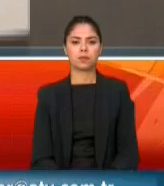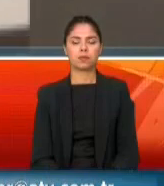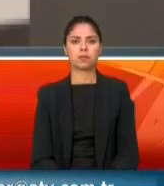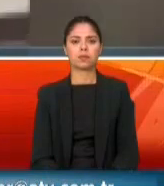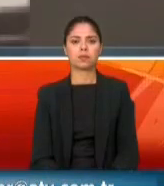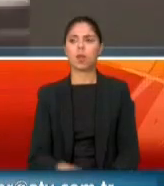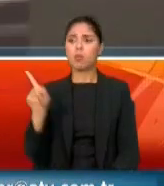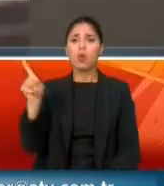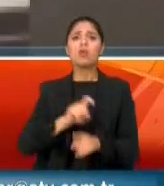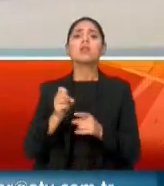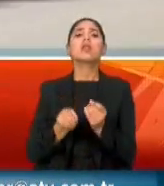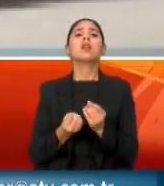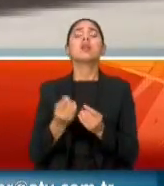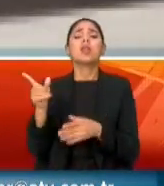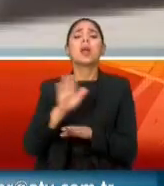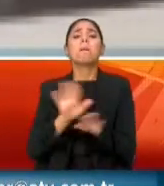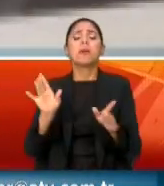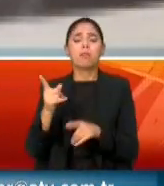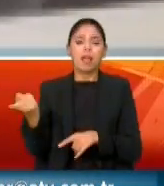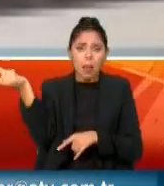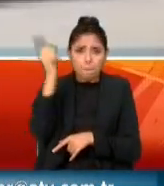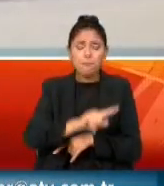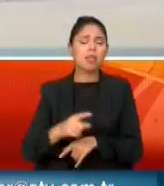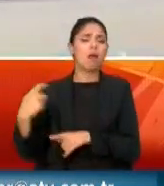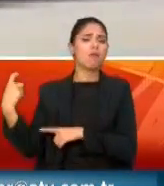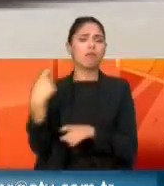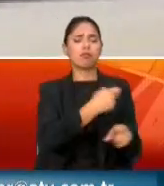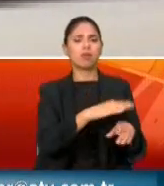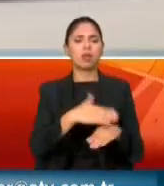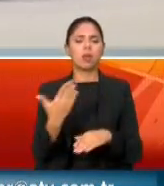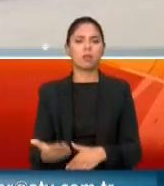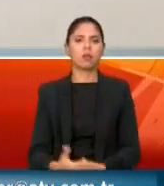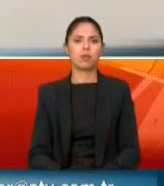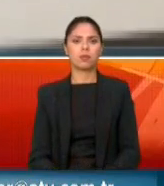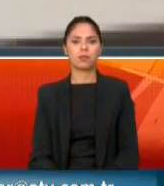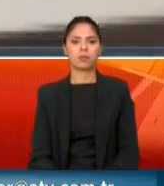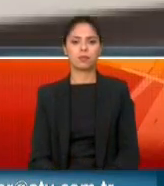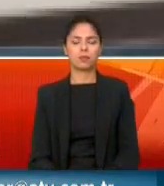Belli ki öfkesini alamamıştı. Dönüp bir daha tetiğe bastı.